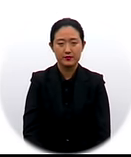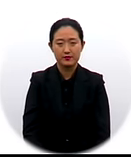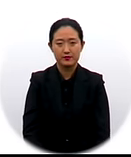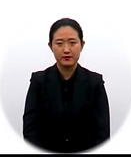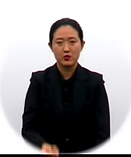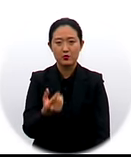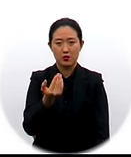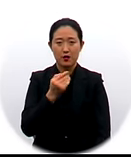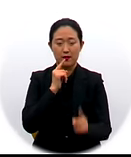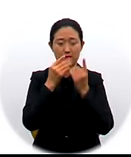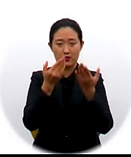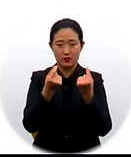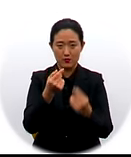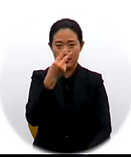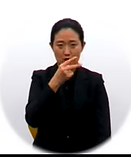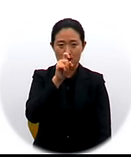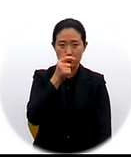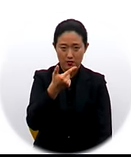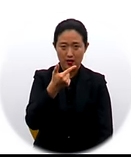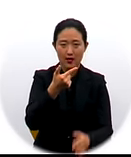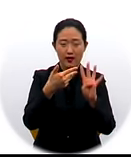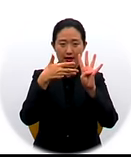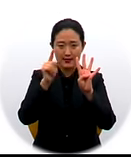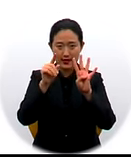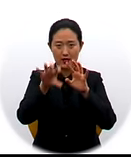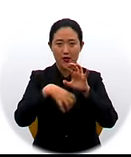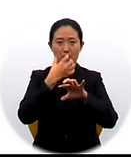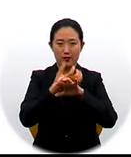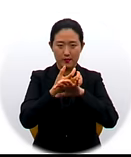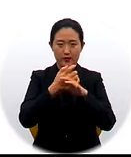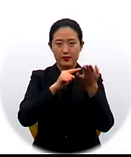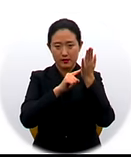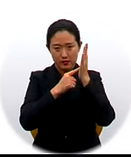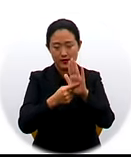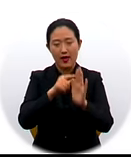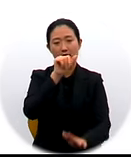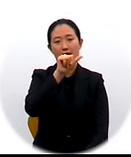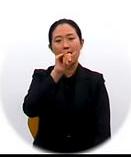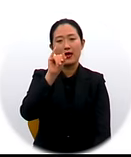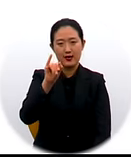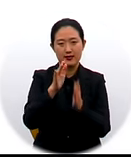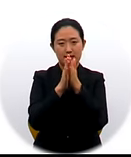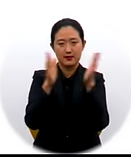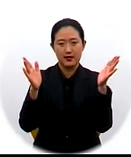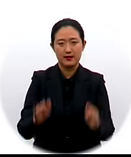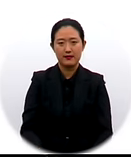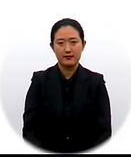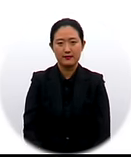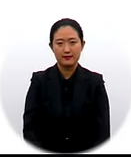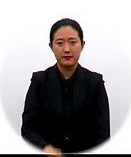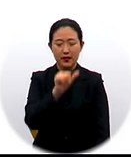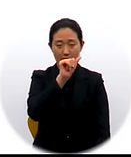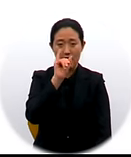2016년부터 4차 산업혁명이라는 용어가 대두되기 시작하면서 AI의 개념이 등장하기 시작해요. AI의 개념 그리고